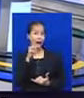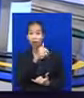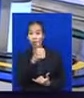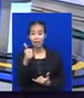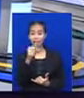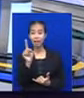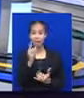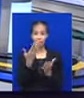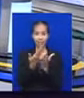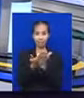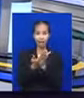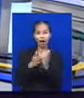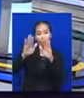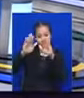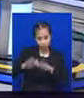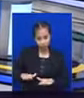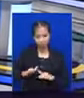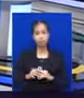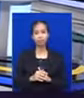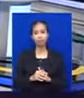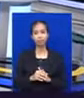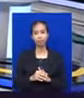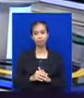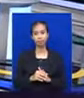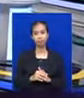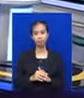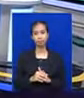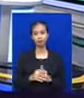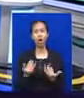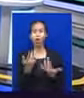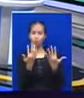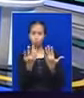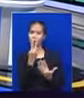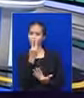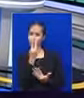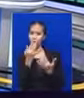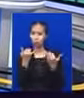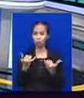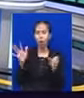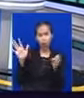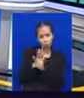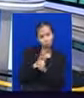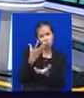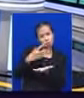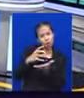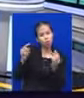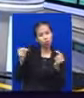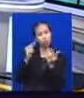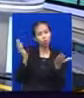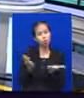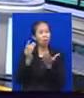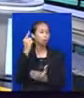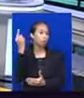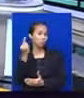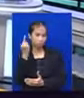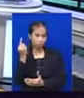คะว่าจะมีการปรับลดราคาดีเซลลงด้วยค่ะก็รอติดตาม ต้องติดตามนะครับวันนี้ครบถ้วนนะครับทั้งในเรื่องของมาตรการส่งเสริมการท่องเ